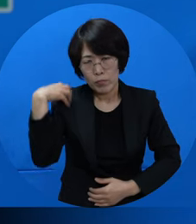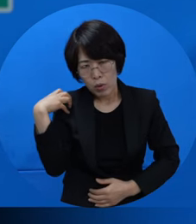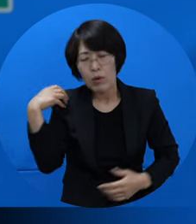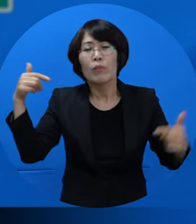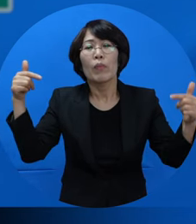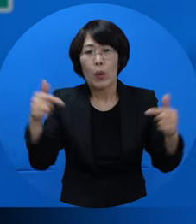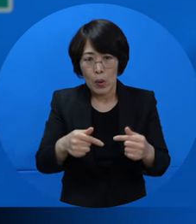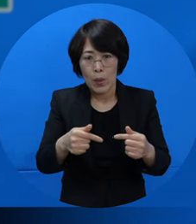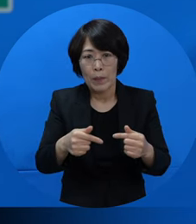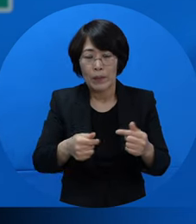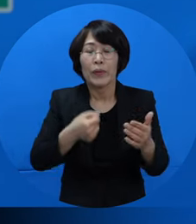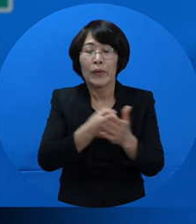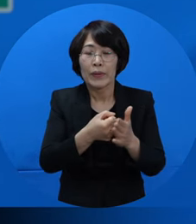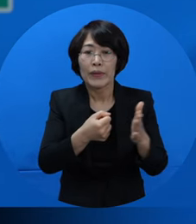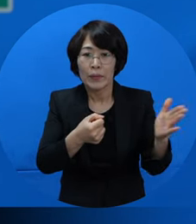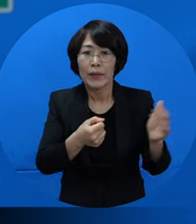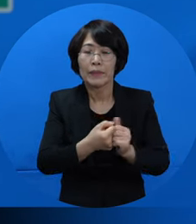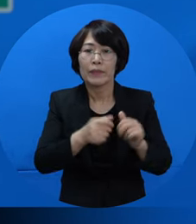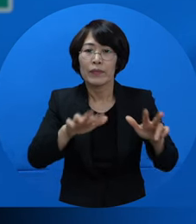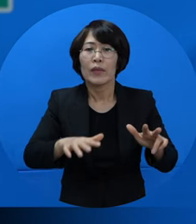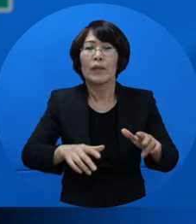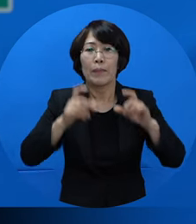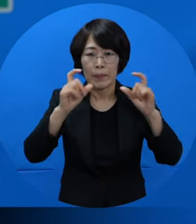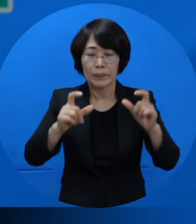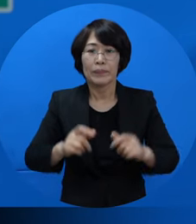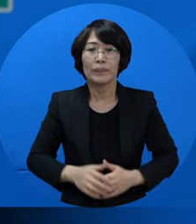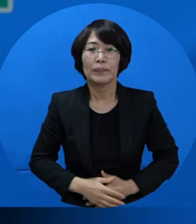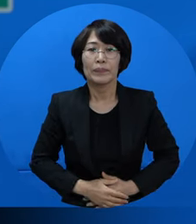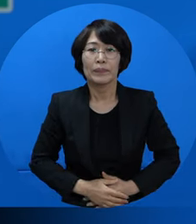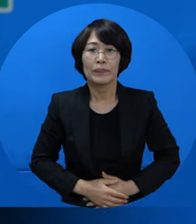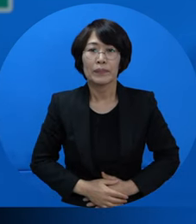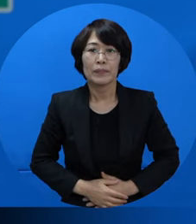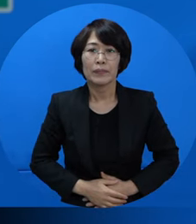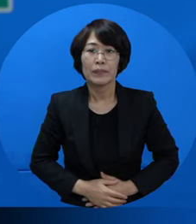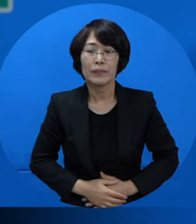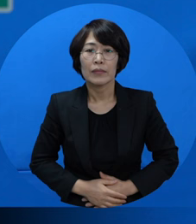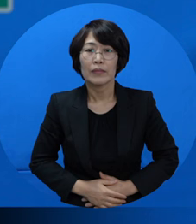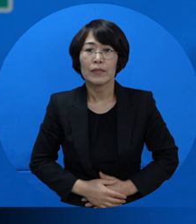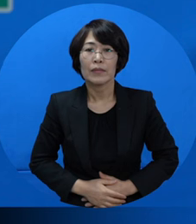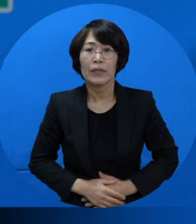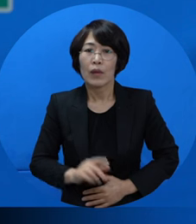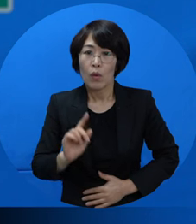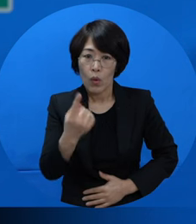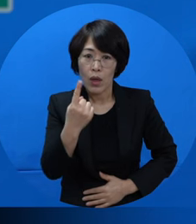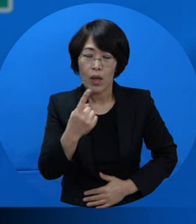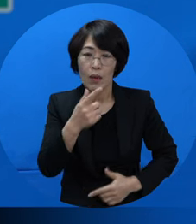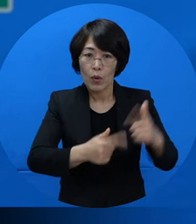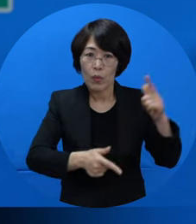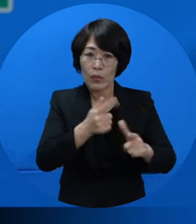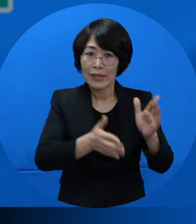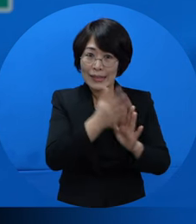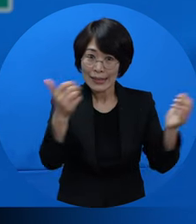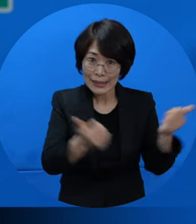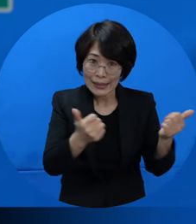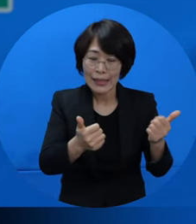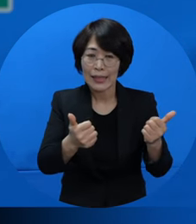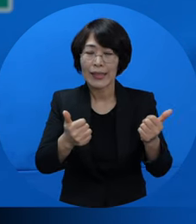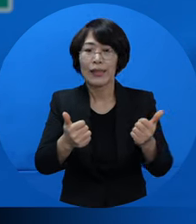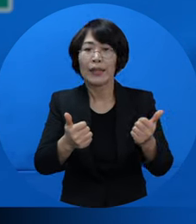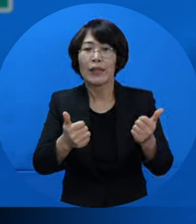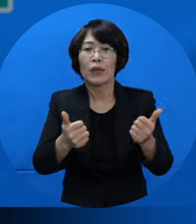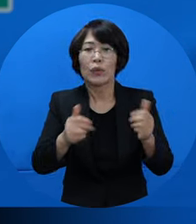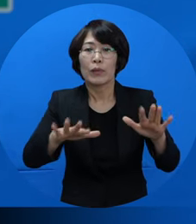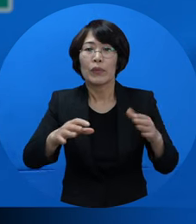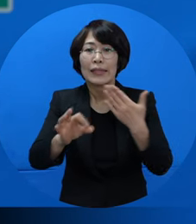한다는 판단에 따라 이 같이 결론을 내렸습니다 인류의 모포 시의회와 논의를